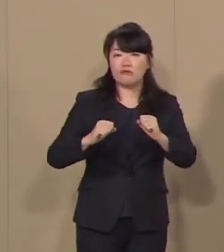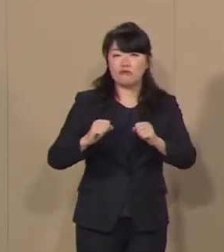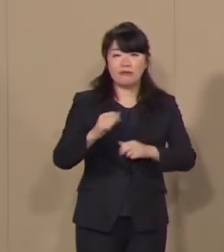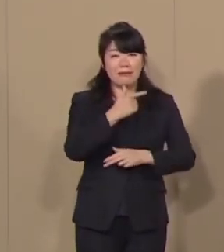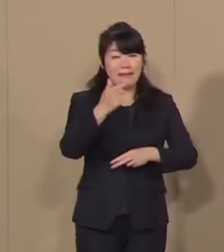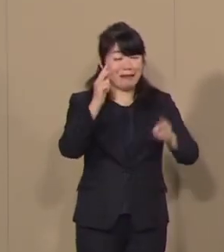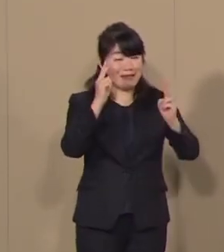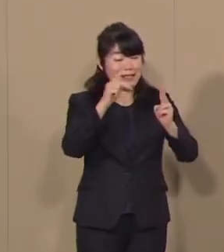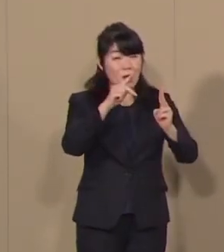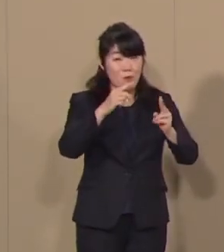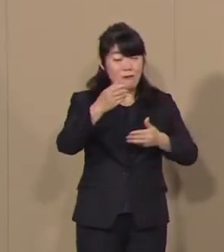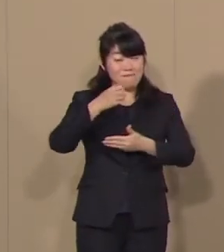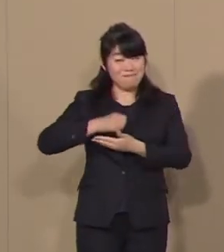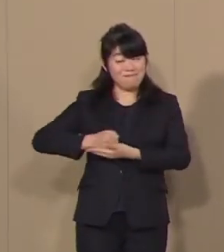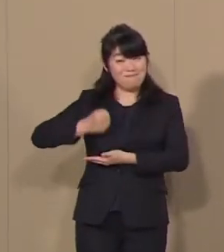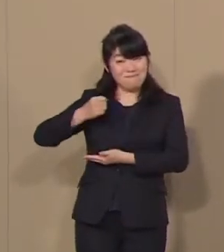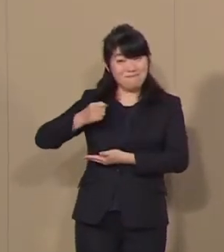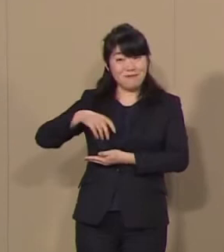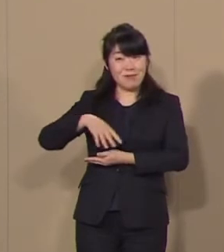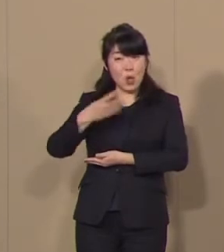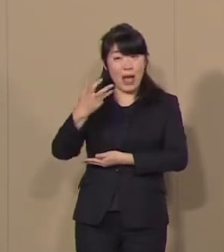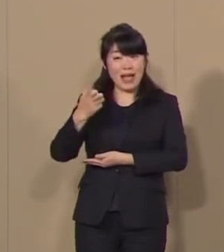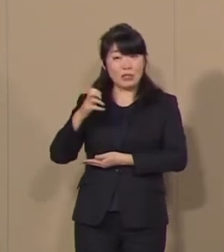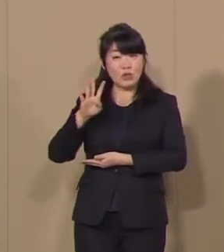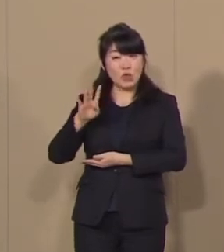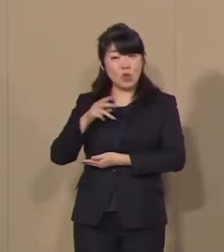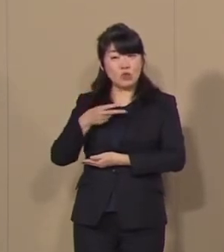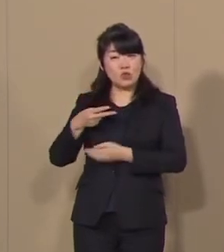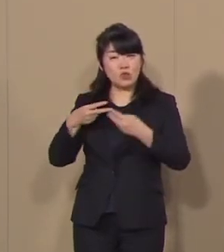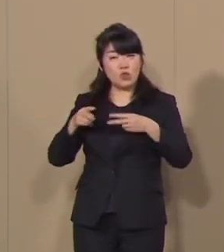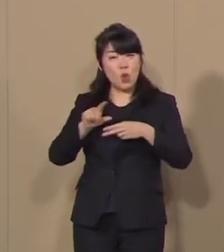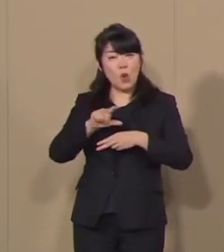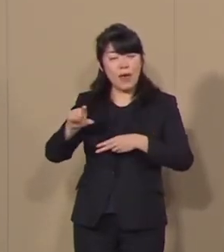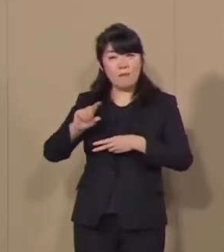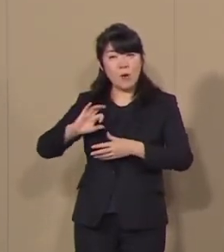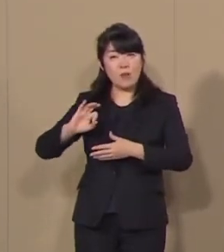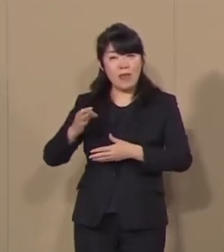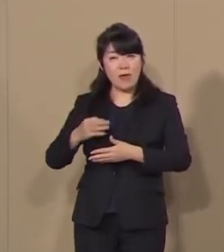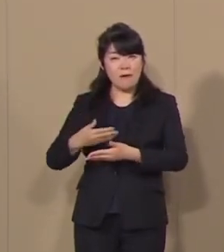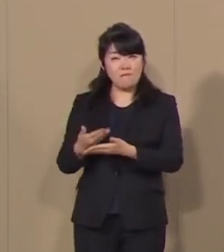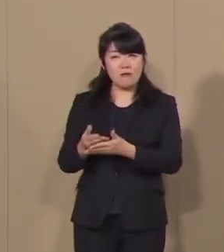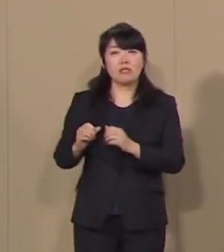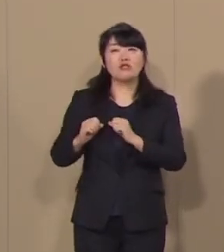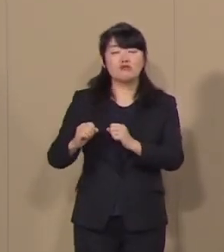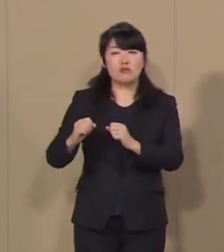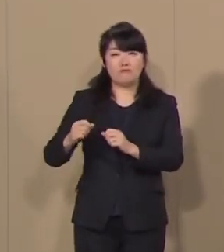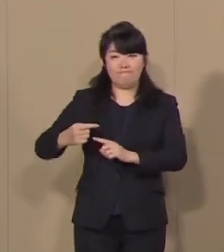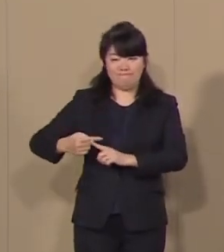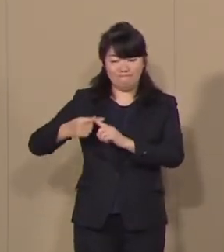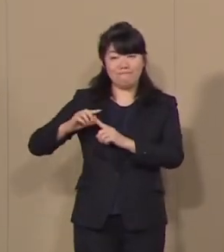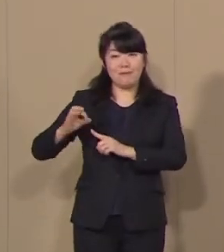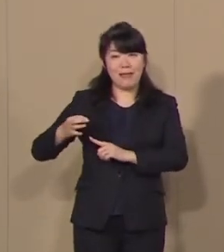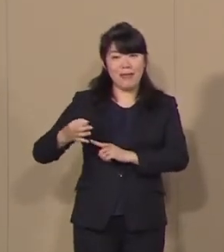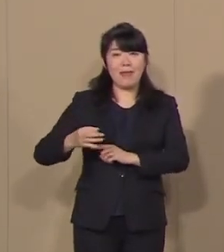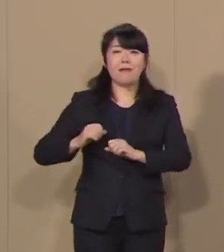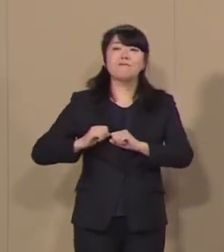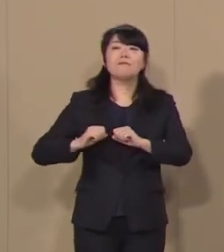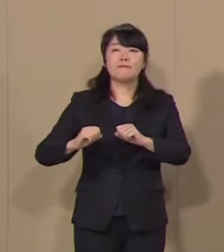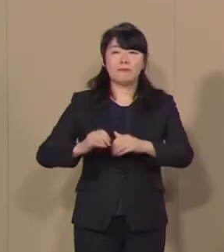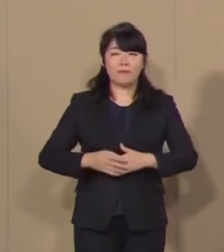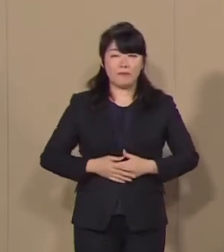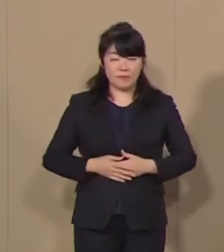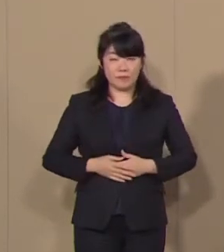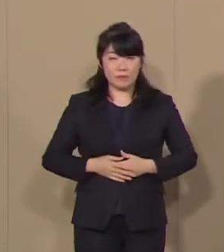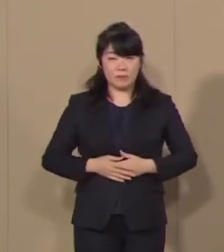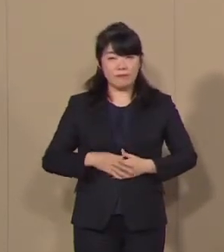留保4804兆円に課税を始末所得税の累進課税を元に戻します